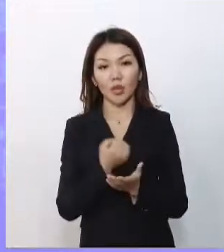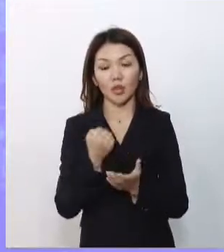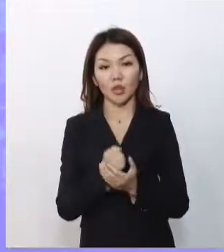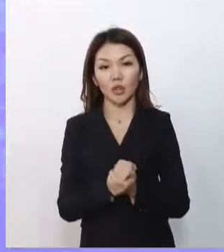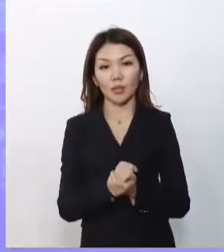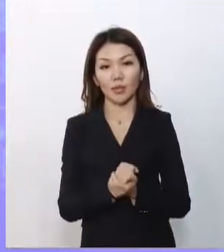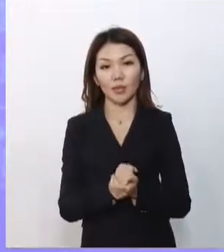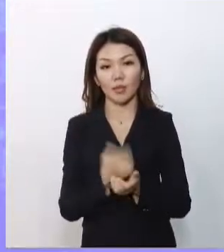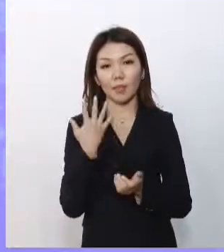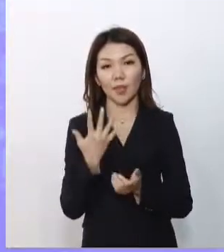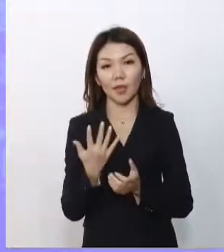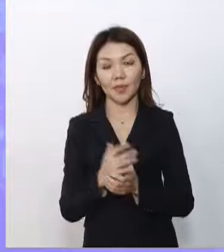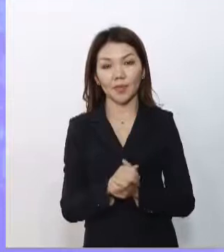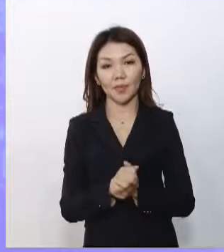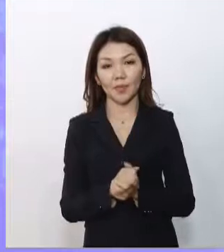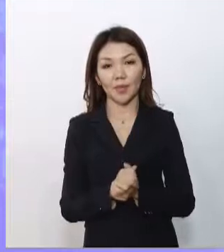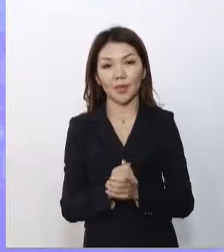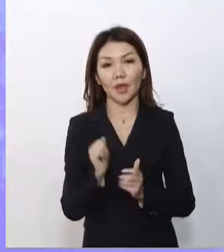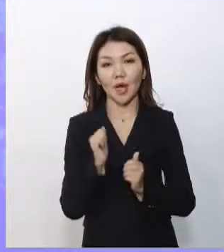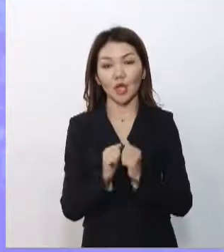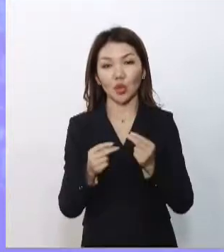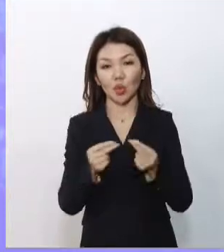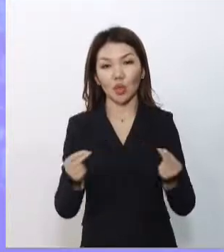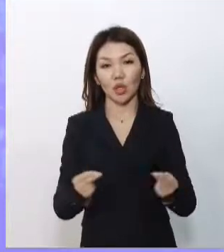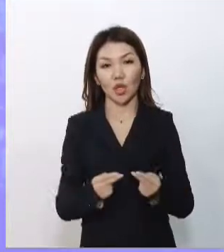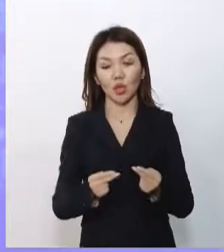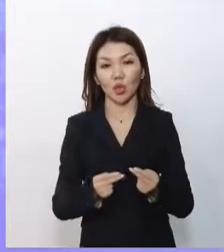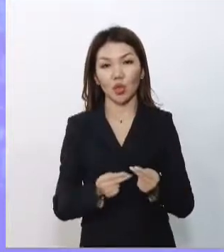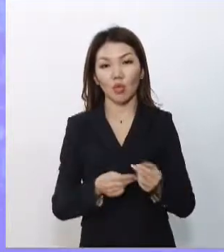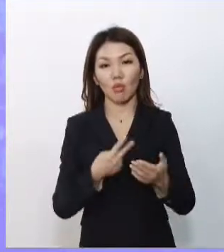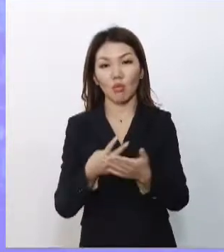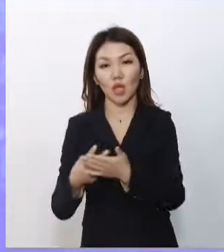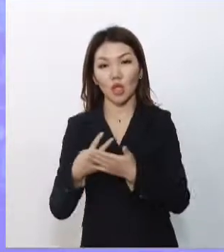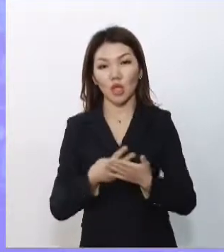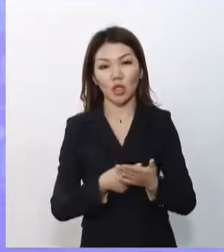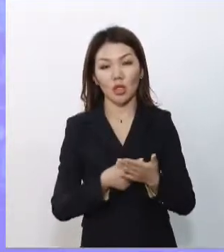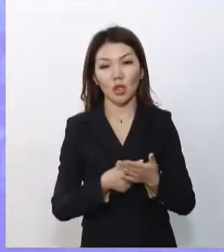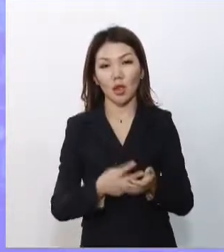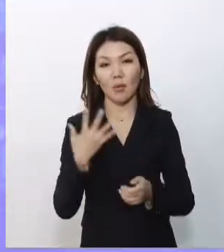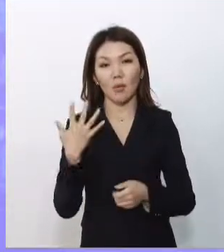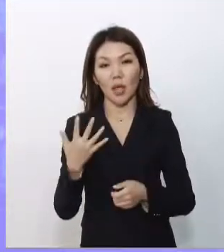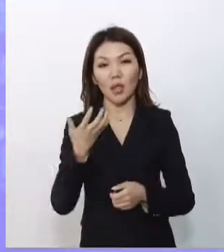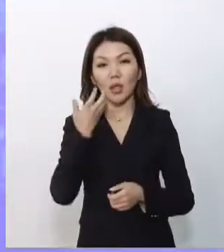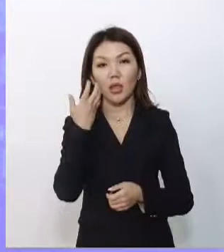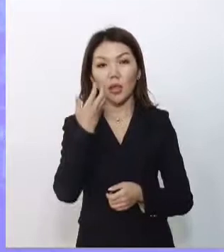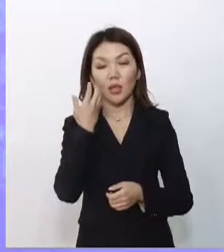Получится 5. На каждую тарелку положили по 5 яблок.